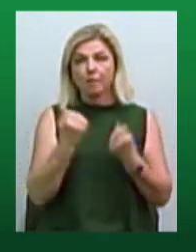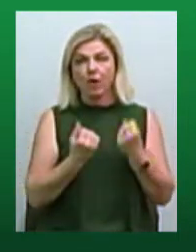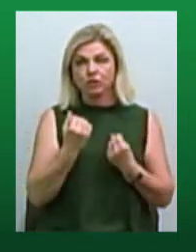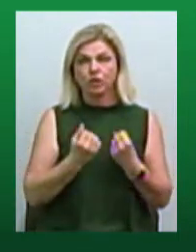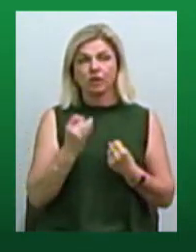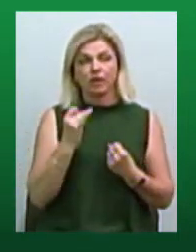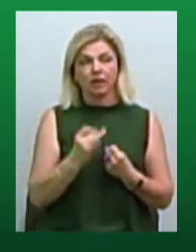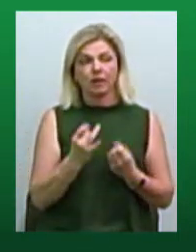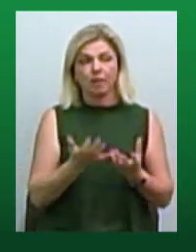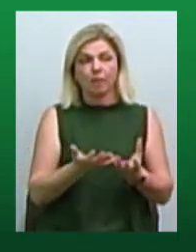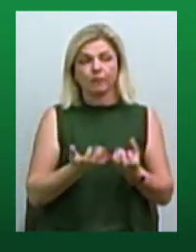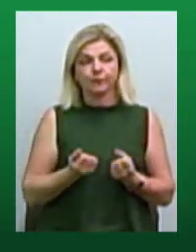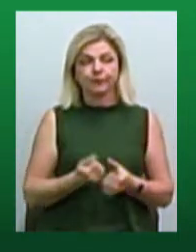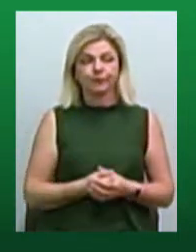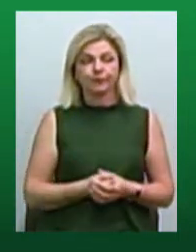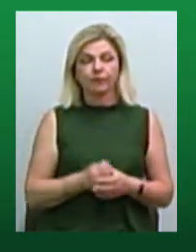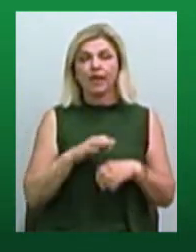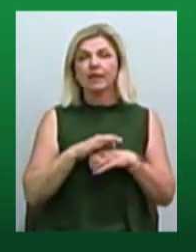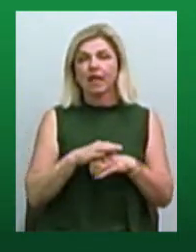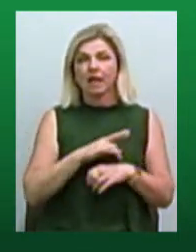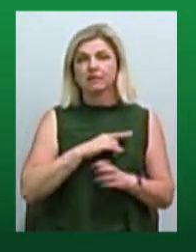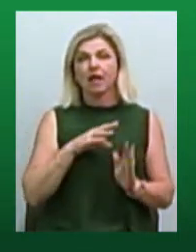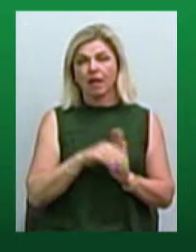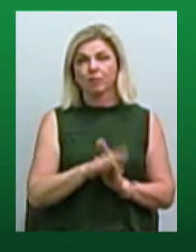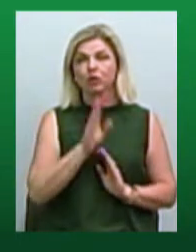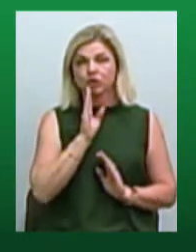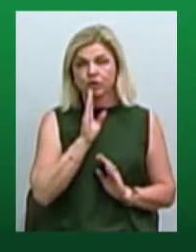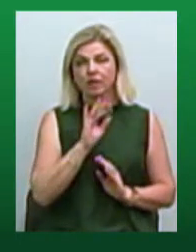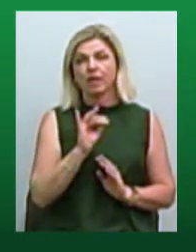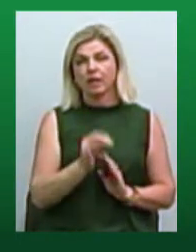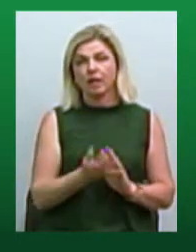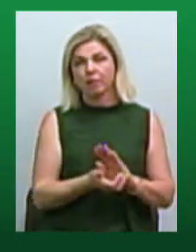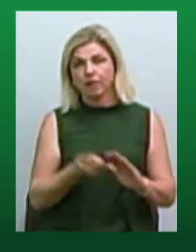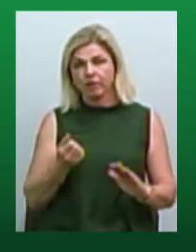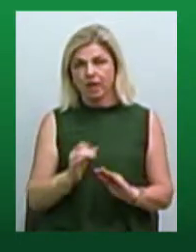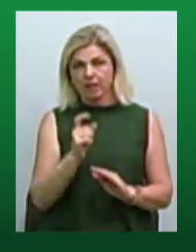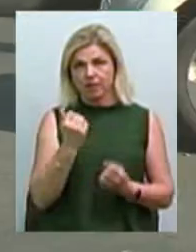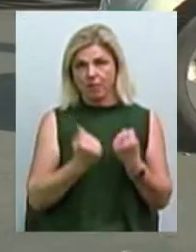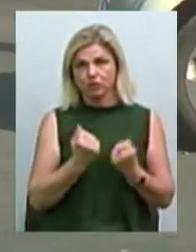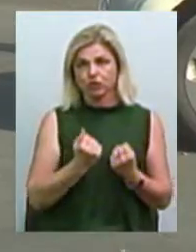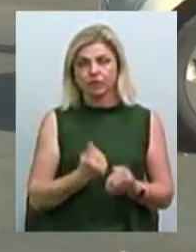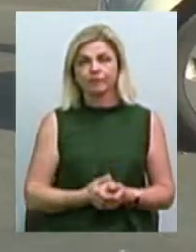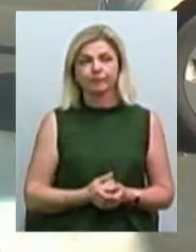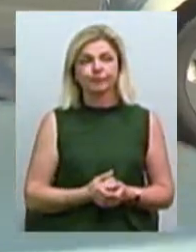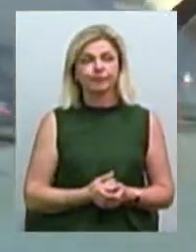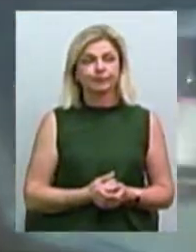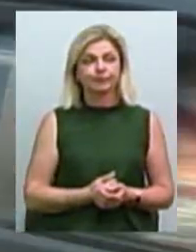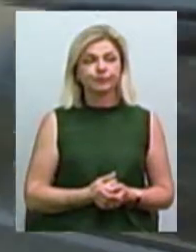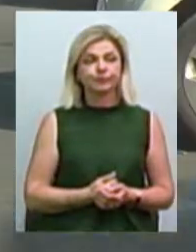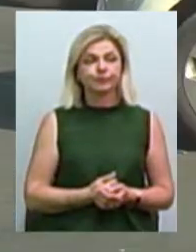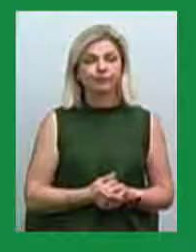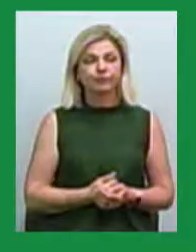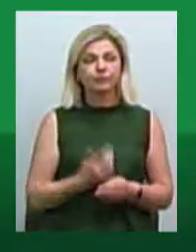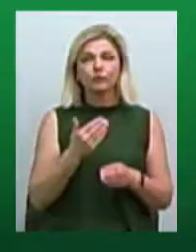кошми поклали тіло загиблої жінки та дістали її з-під транспортного засобу. Подію кваліфіковано за